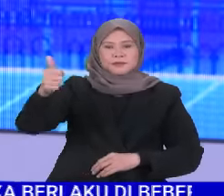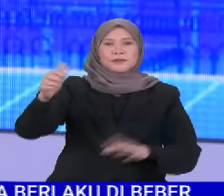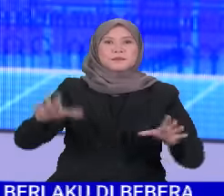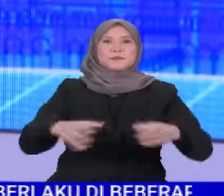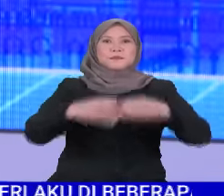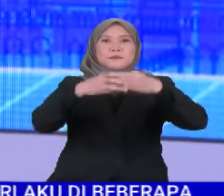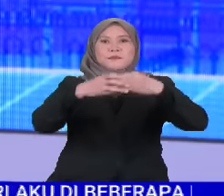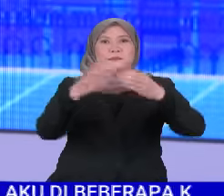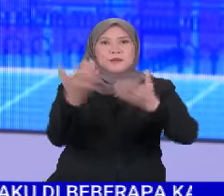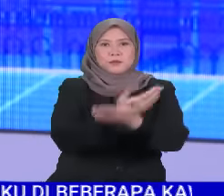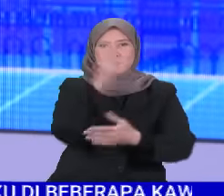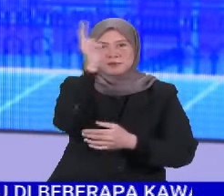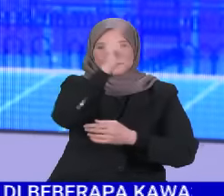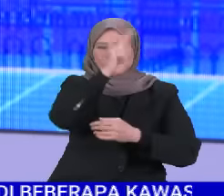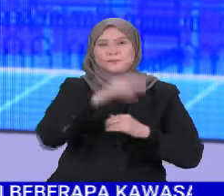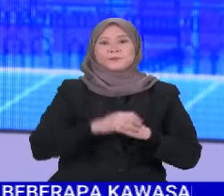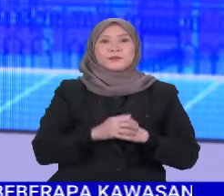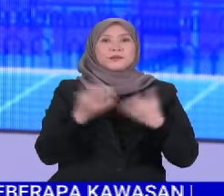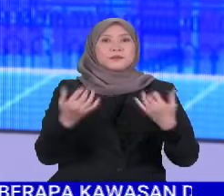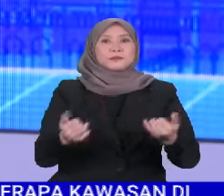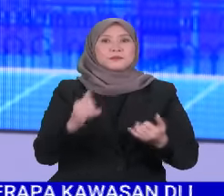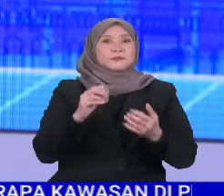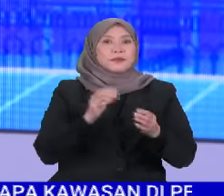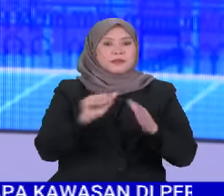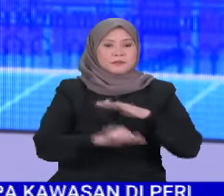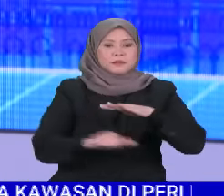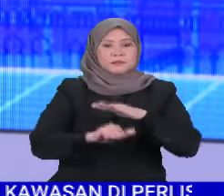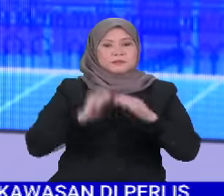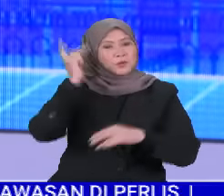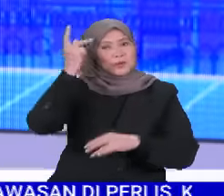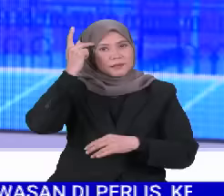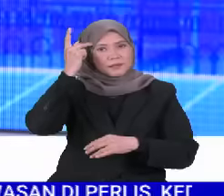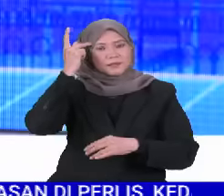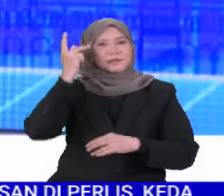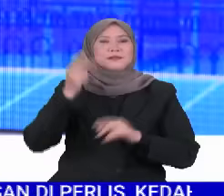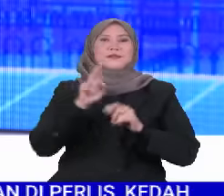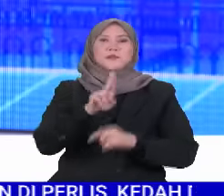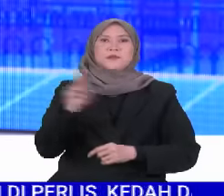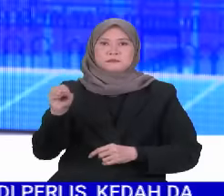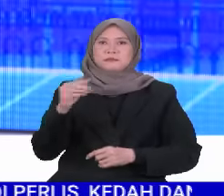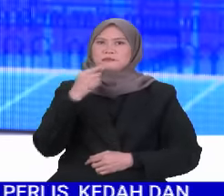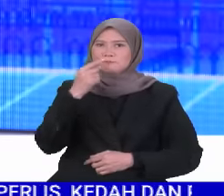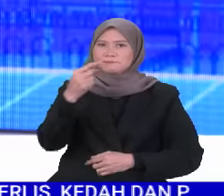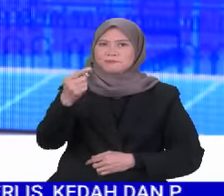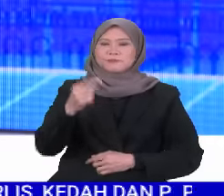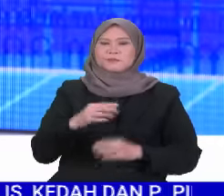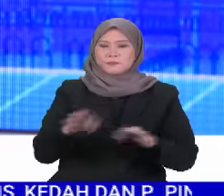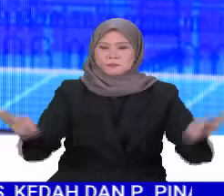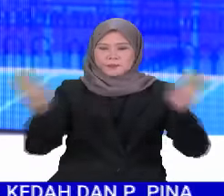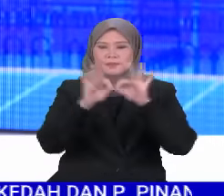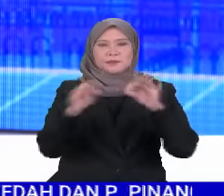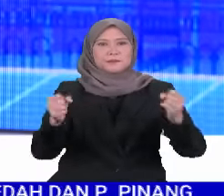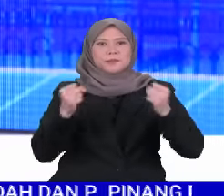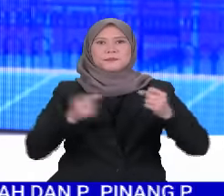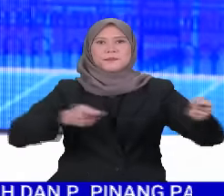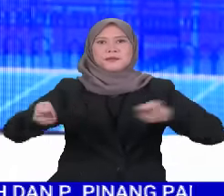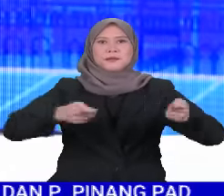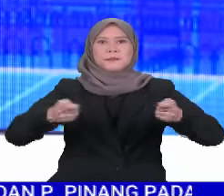kabinet baru analisis politik dari Dusty Malaya penting bagi memperkukuh